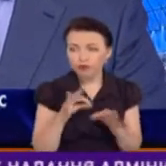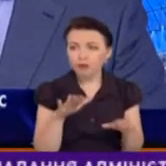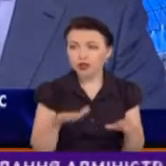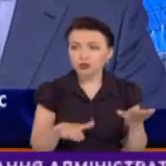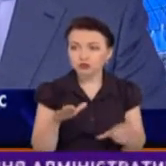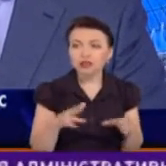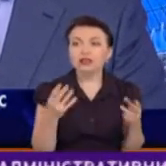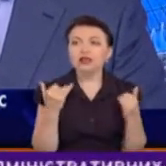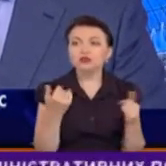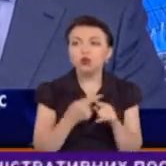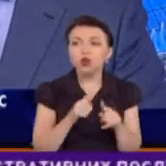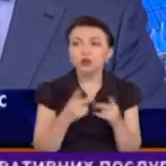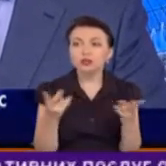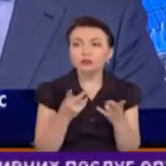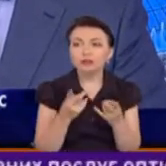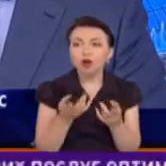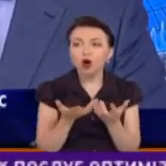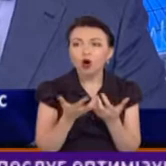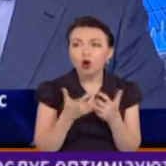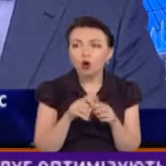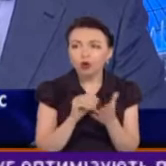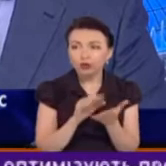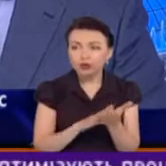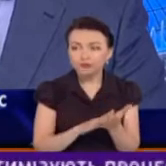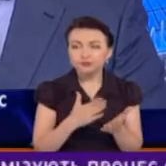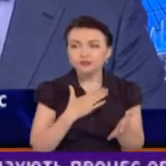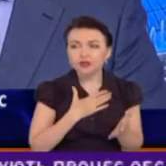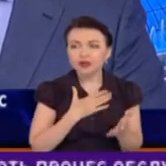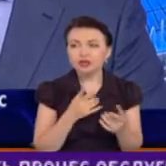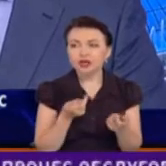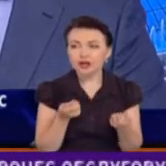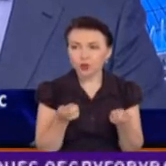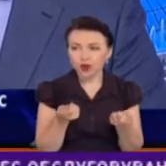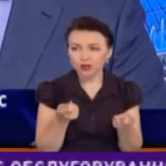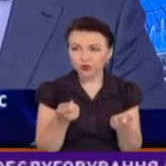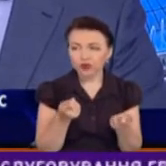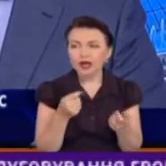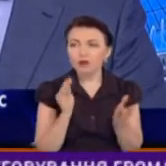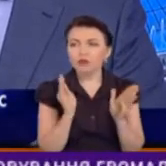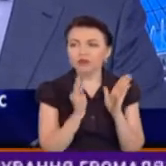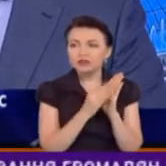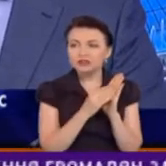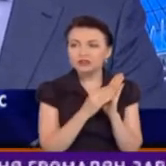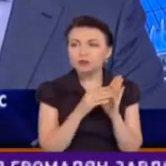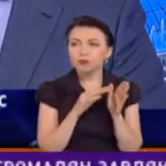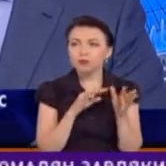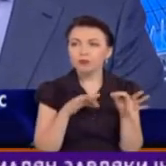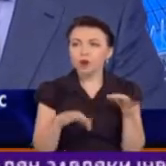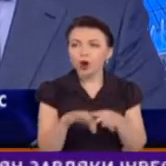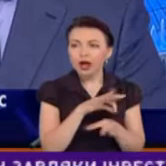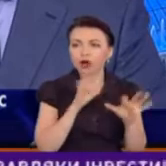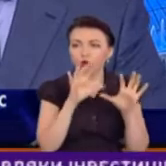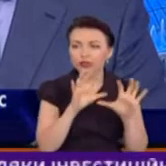для цього потрібен облік. Наш шановний регулятор декілька днів тому повісив тільки проєкт кодексу